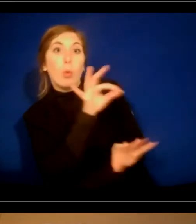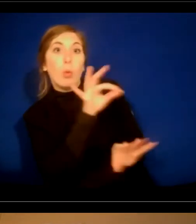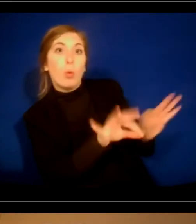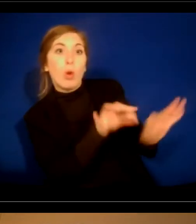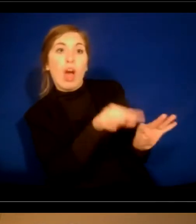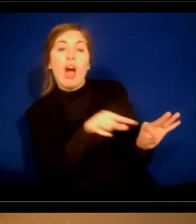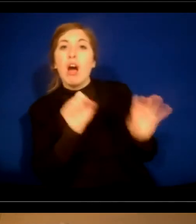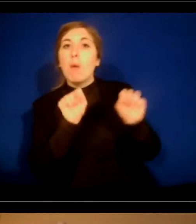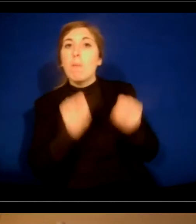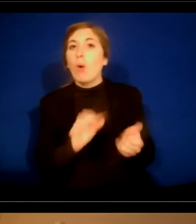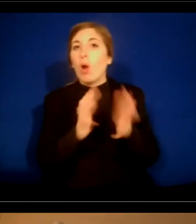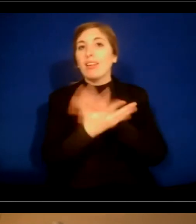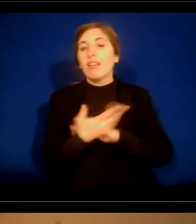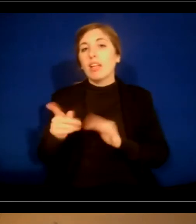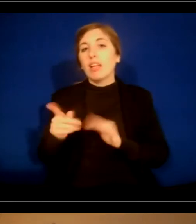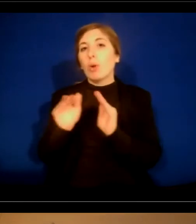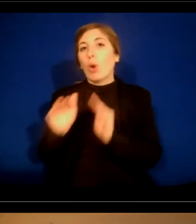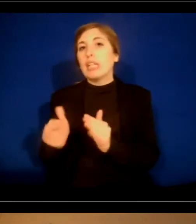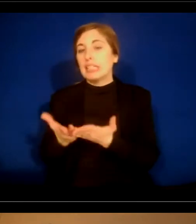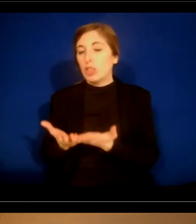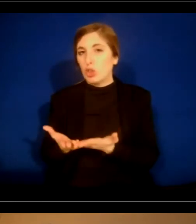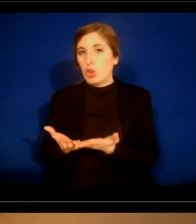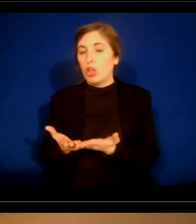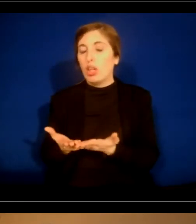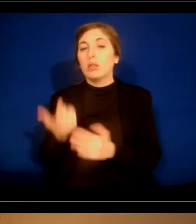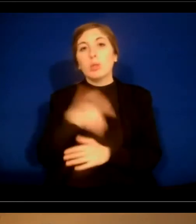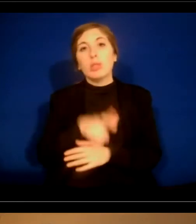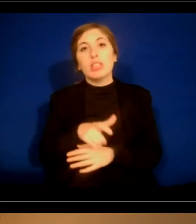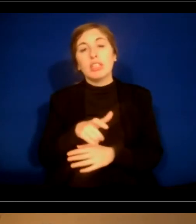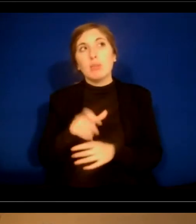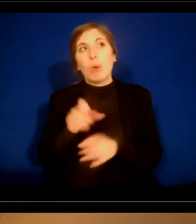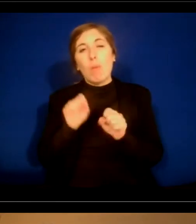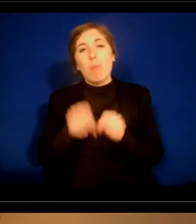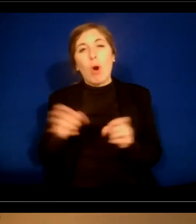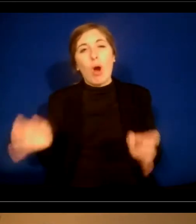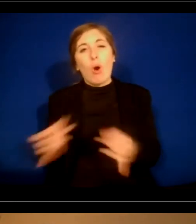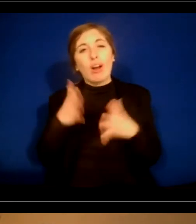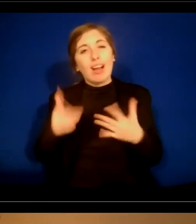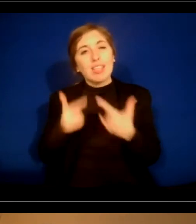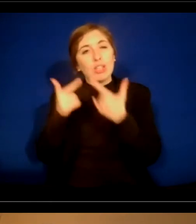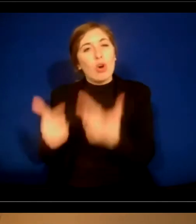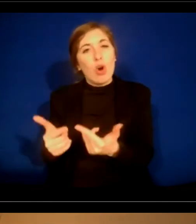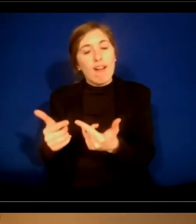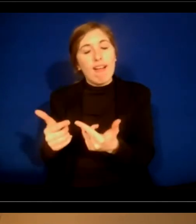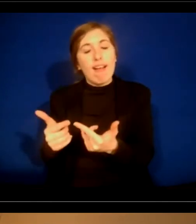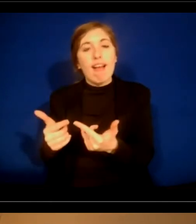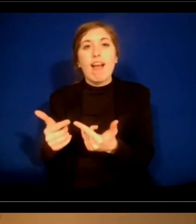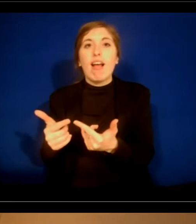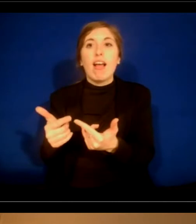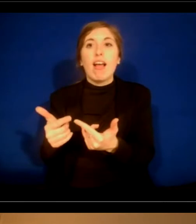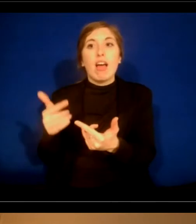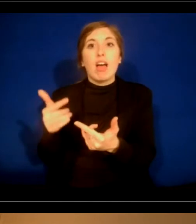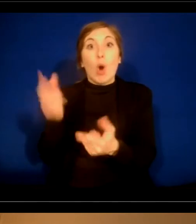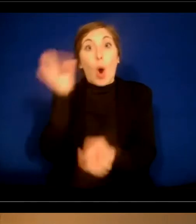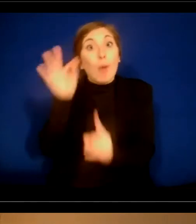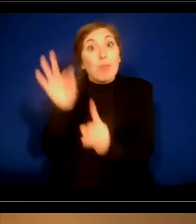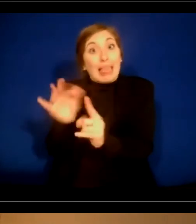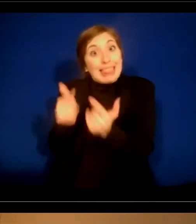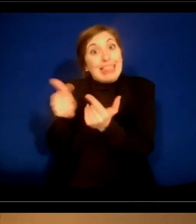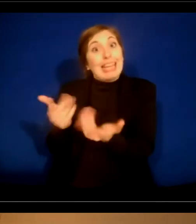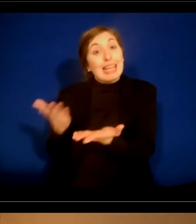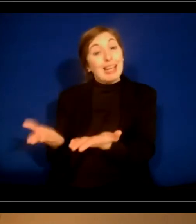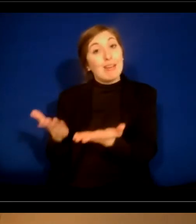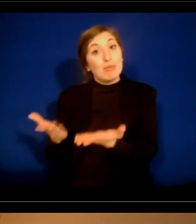protezione, perché riesci probabilmente a dare loro anche uno scopo e